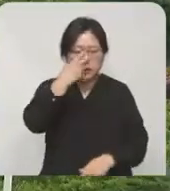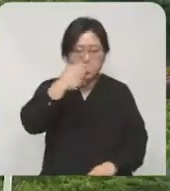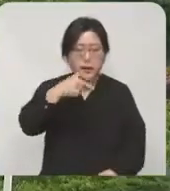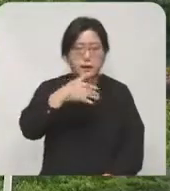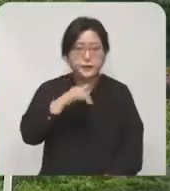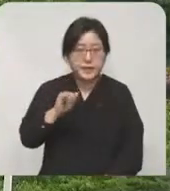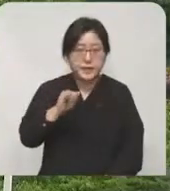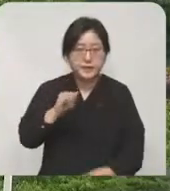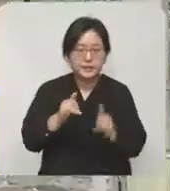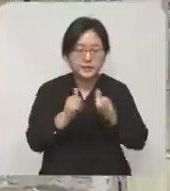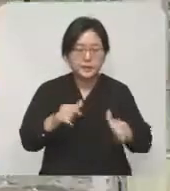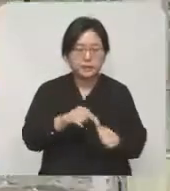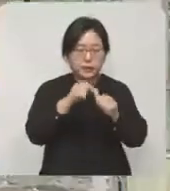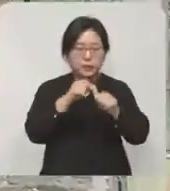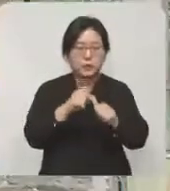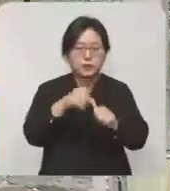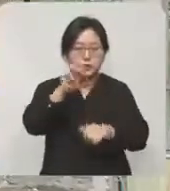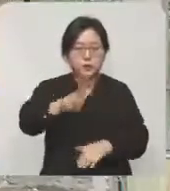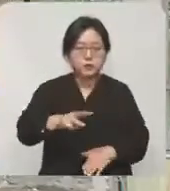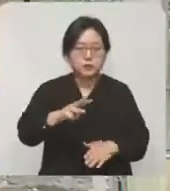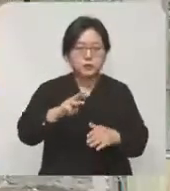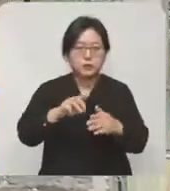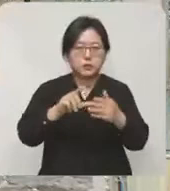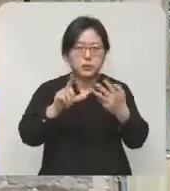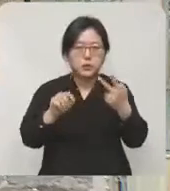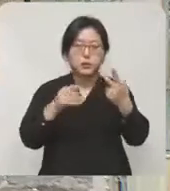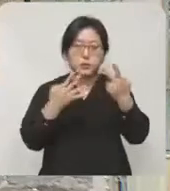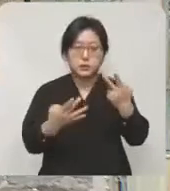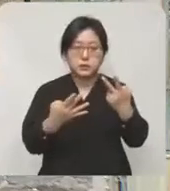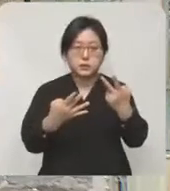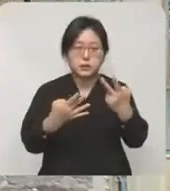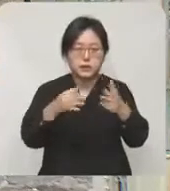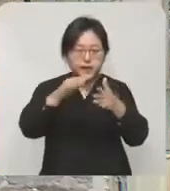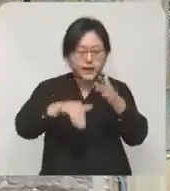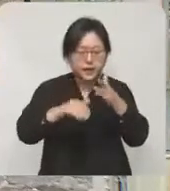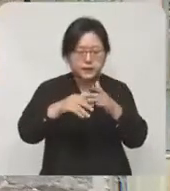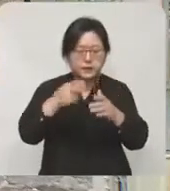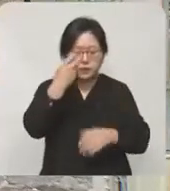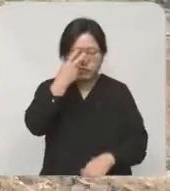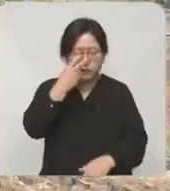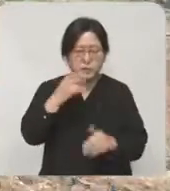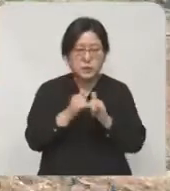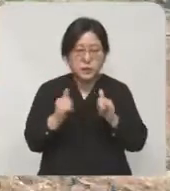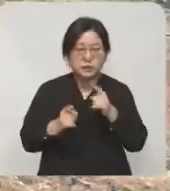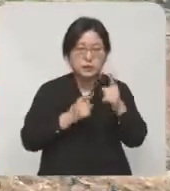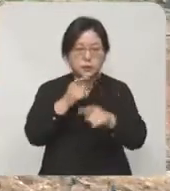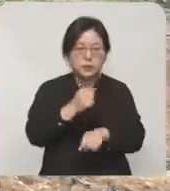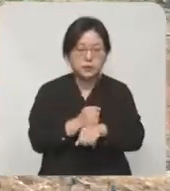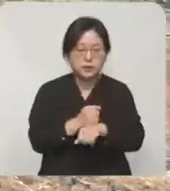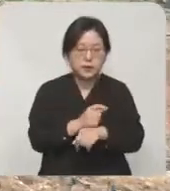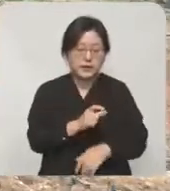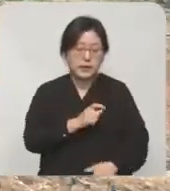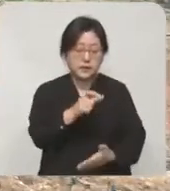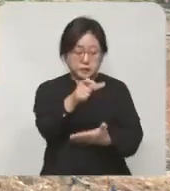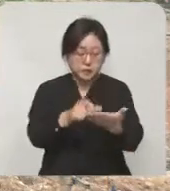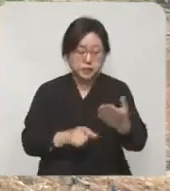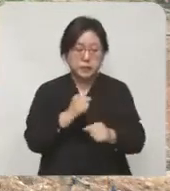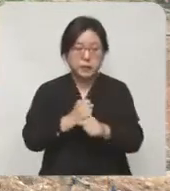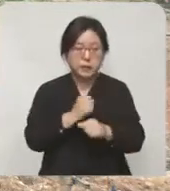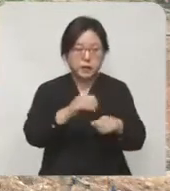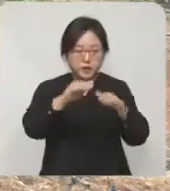모집합니다 펑키 씨는 다음 탄 살까지 해체 공사 감리자 신청을 받아 명부를 작성하고